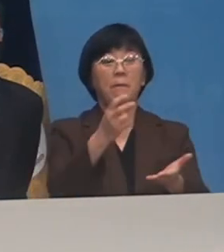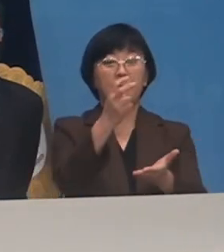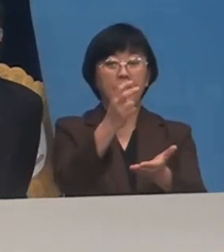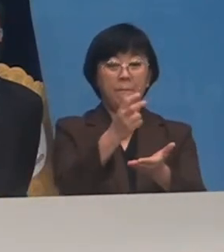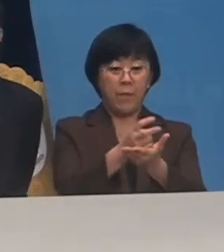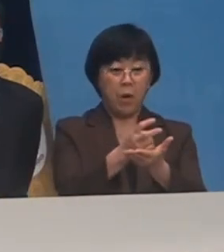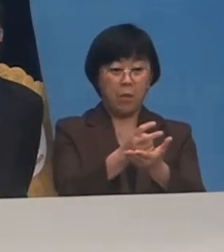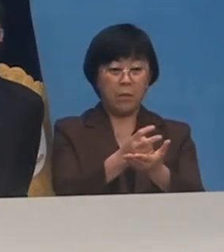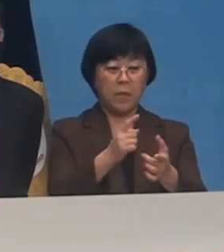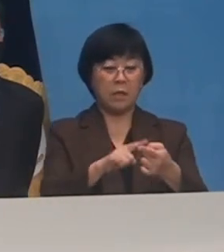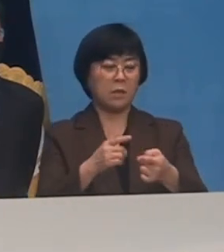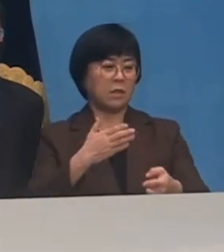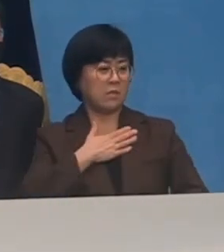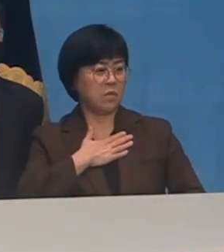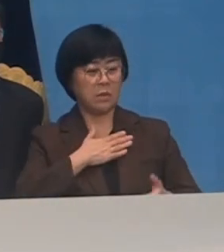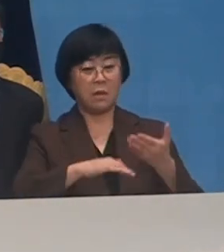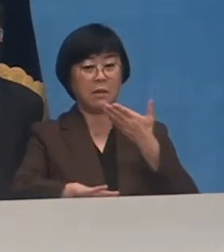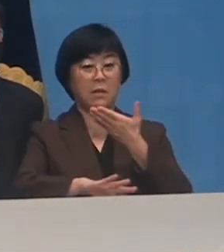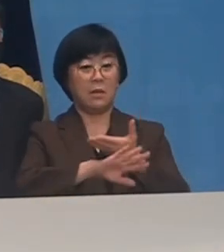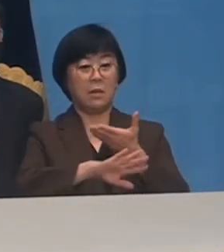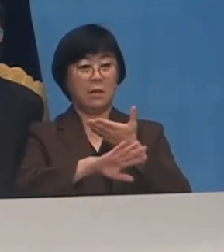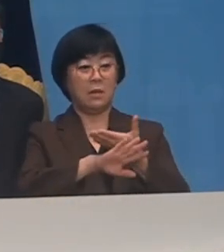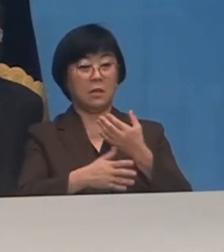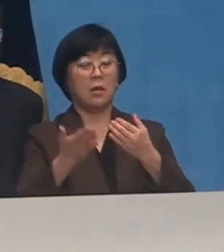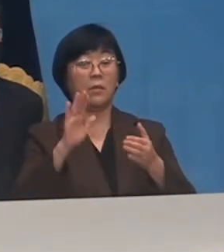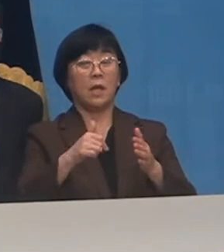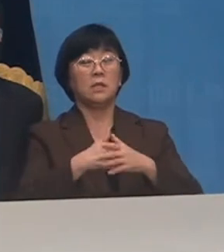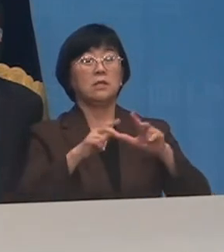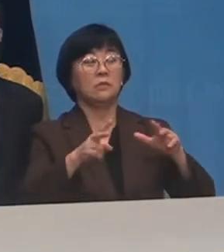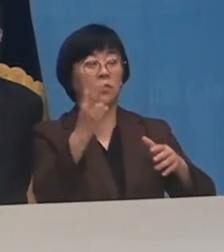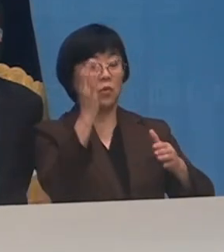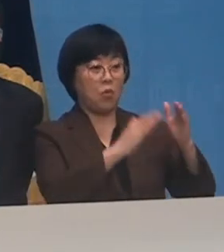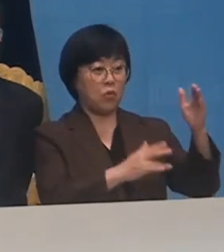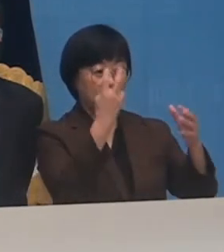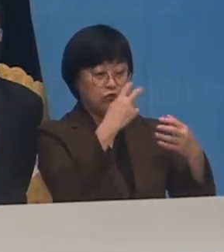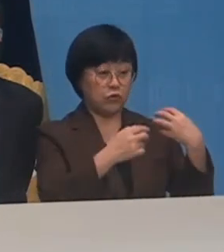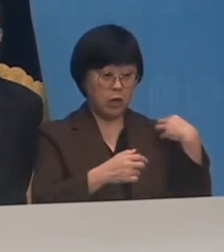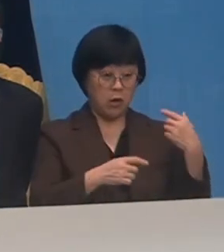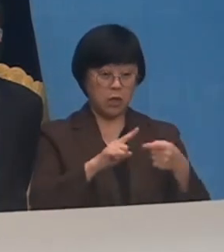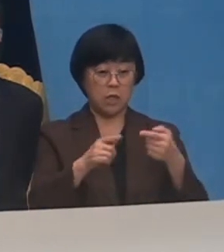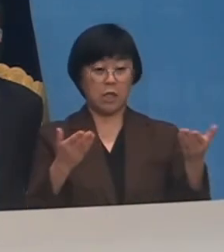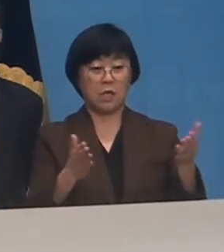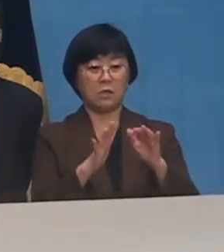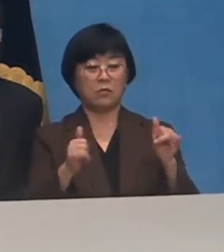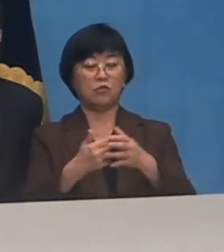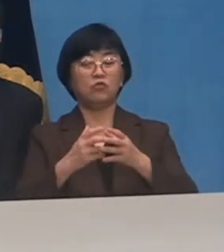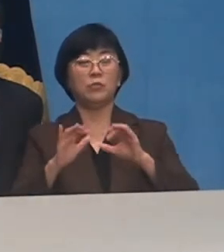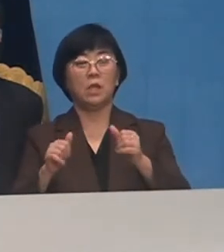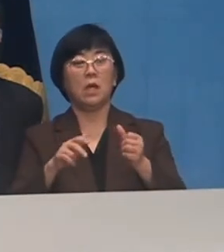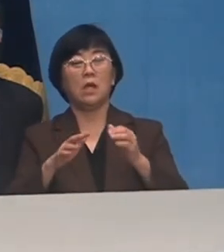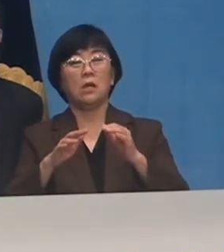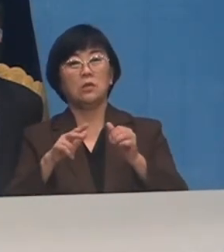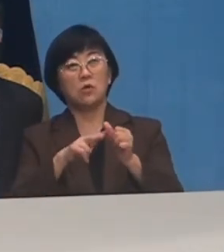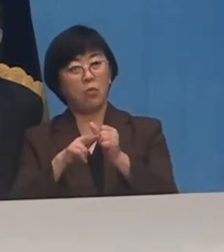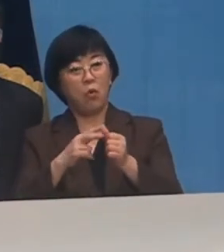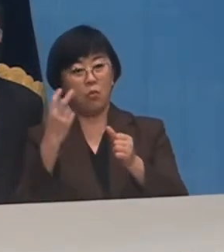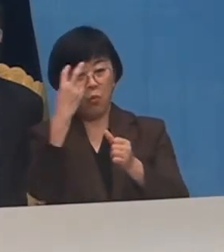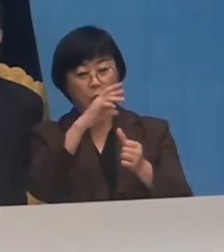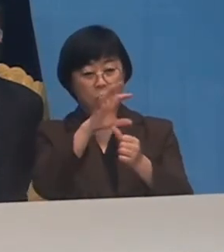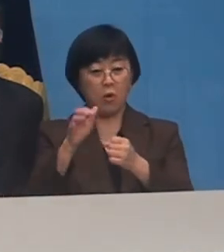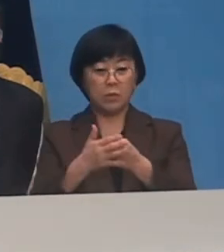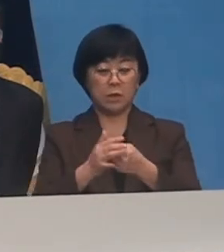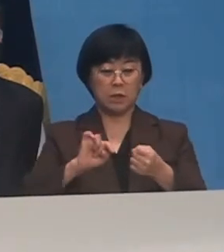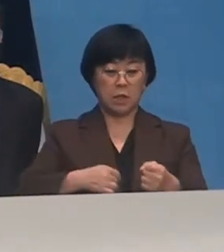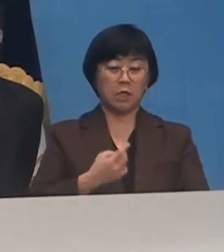감정이 상당히 달라졌다. 그럼에도 불구하고 현재 공수처 등은 수사 실무에서 국민의 정보보호권보다 자신들의